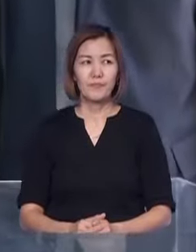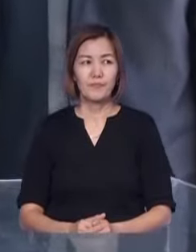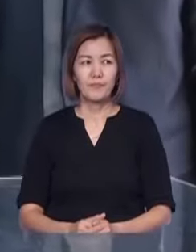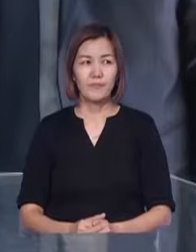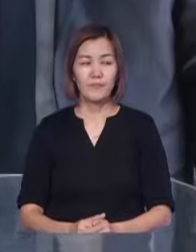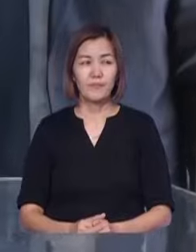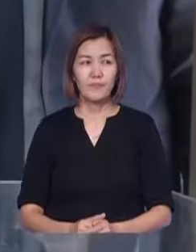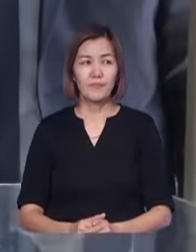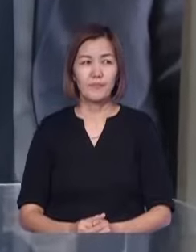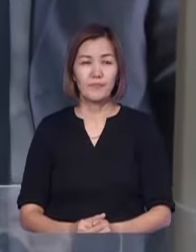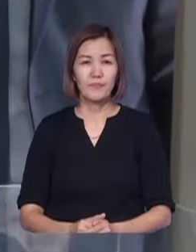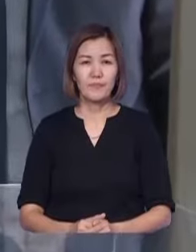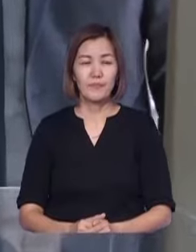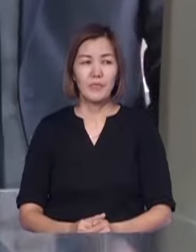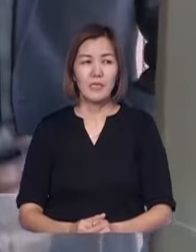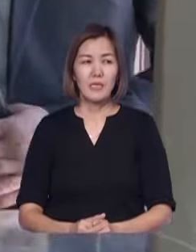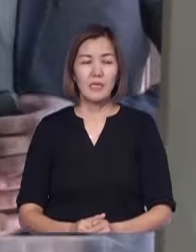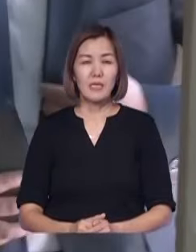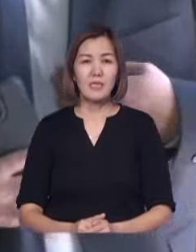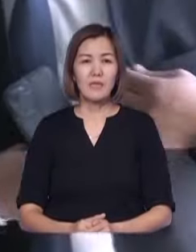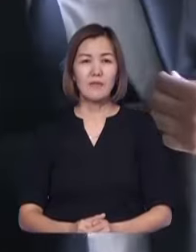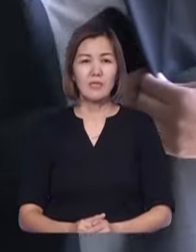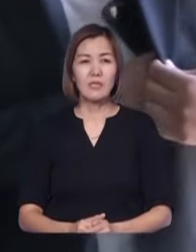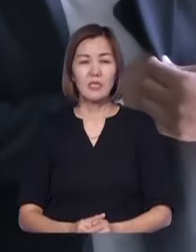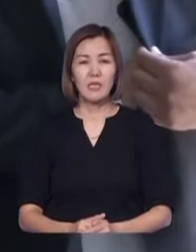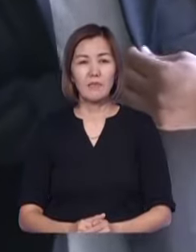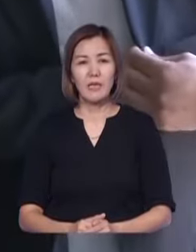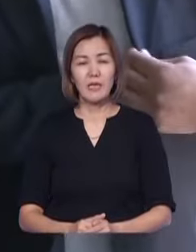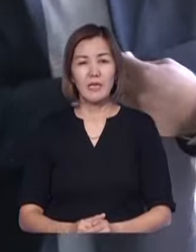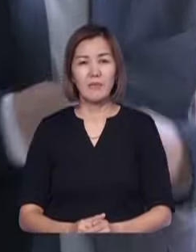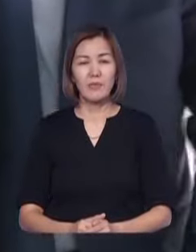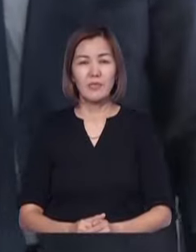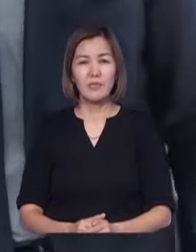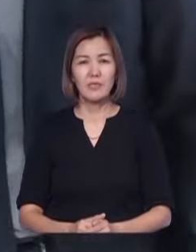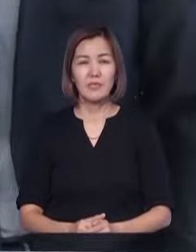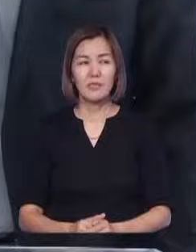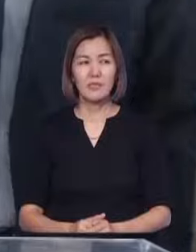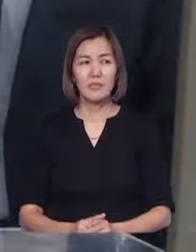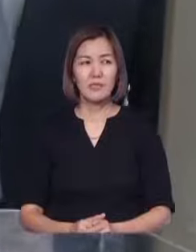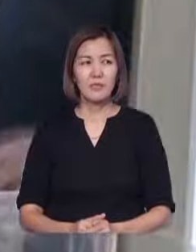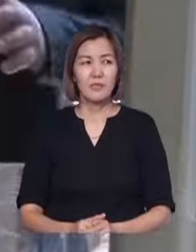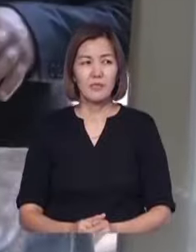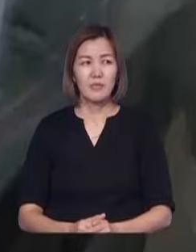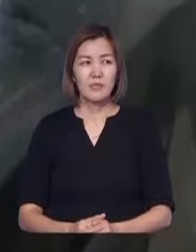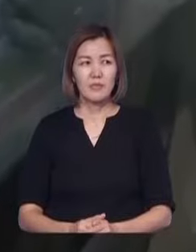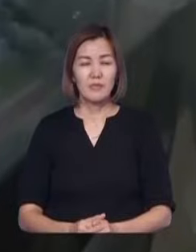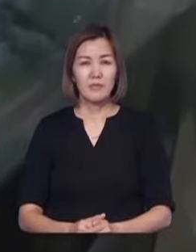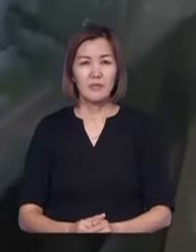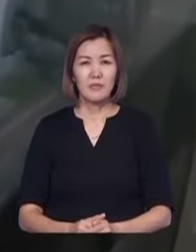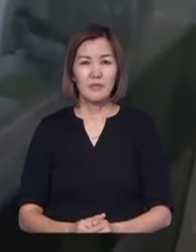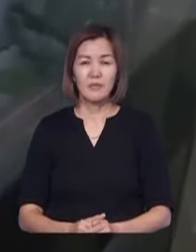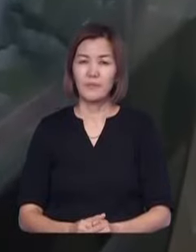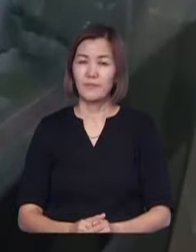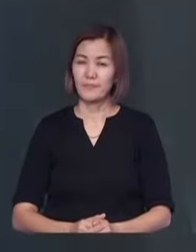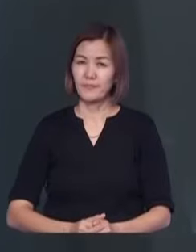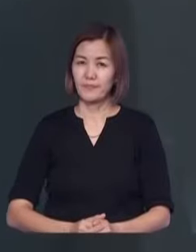Сейчас почему тогда возникает такой вопрос по дополнительному паркингу? Вообще по требованиям, которые экспертизы проходят, они прошли. Давайте